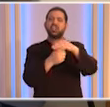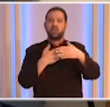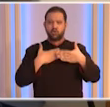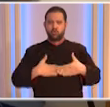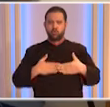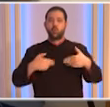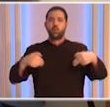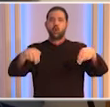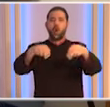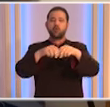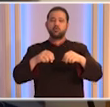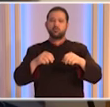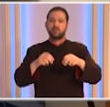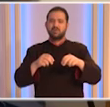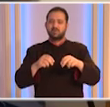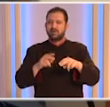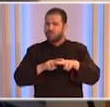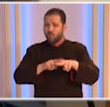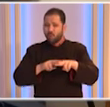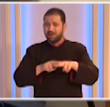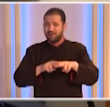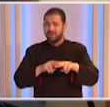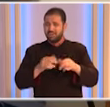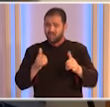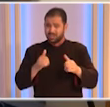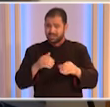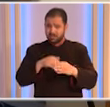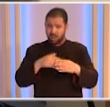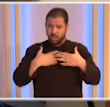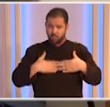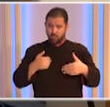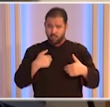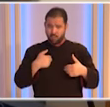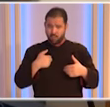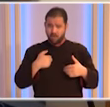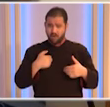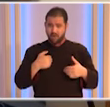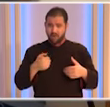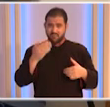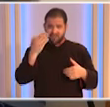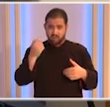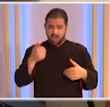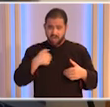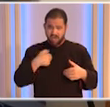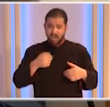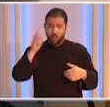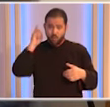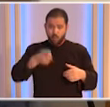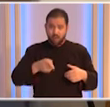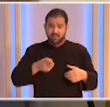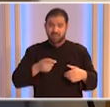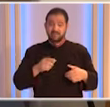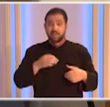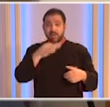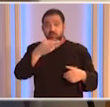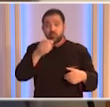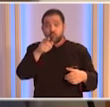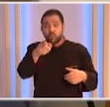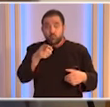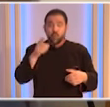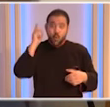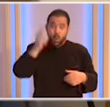Da. Asta zic că ceea ce se petrece în trupul meu, eu hotărăsc. Spui tu că hotărăști, dar de ce nu mi-ai spus